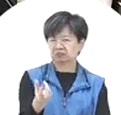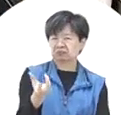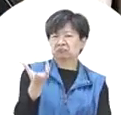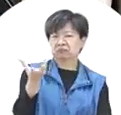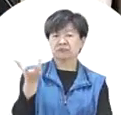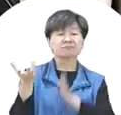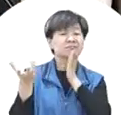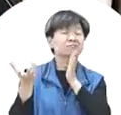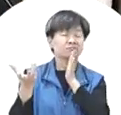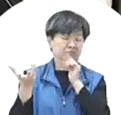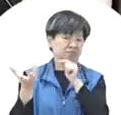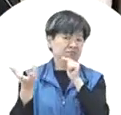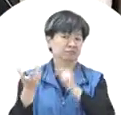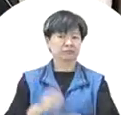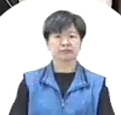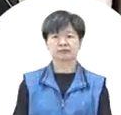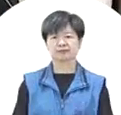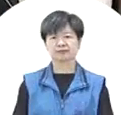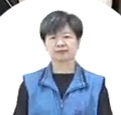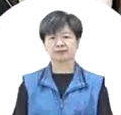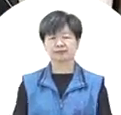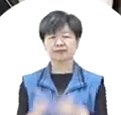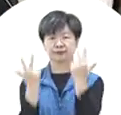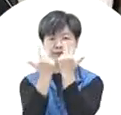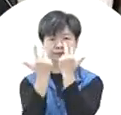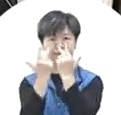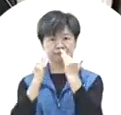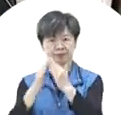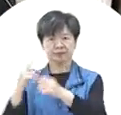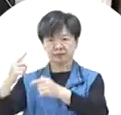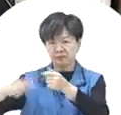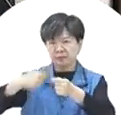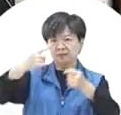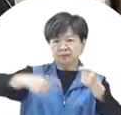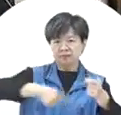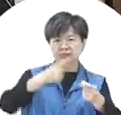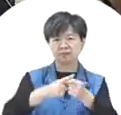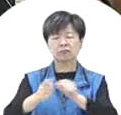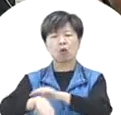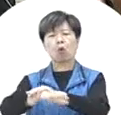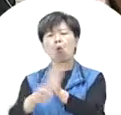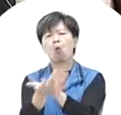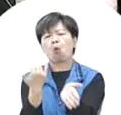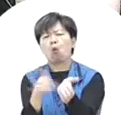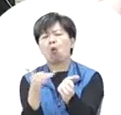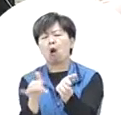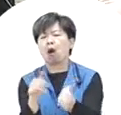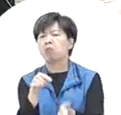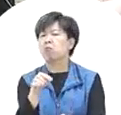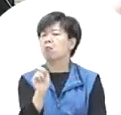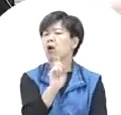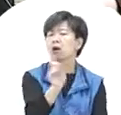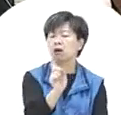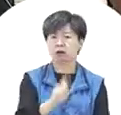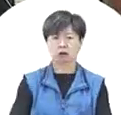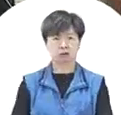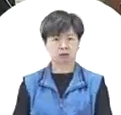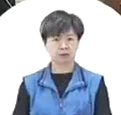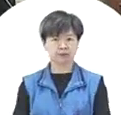没错没错。那呢，我们新北市呢，每年都编空的预算。什么叫空的预算？我们对于那